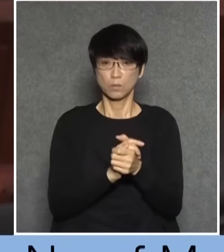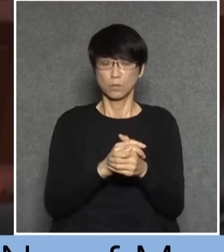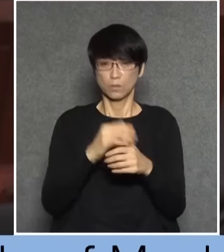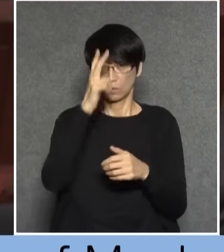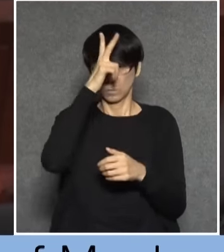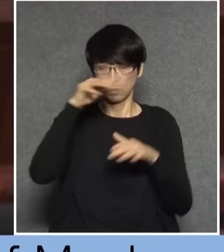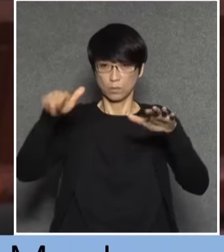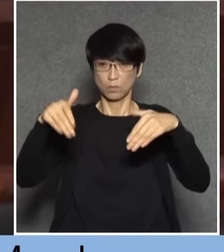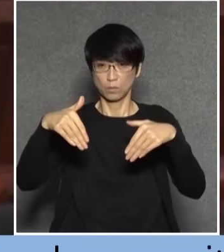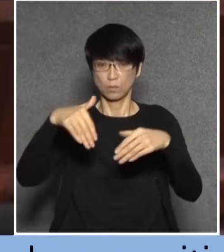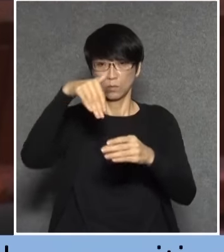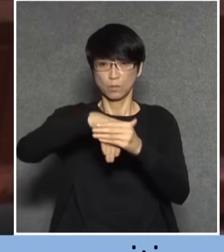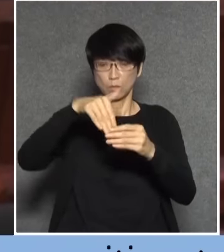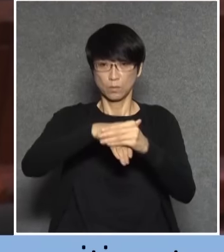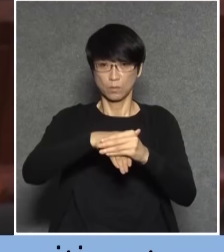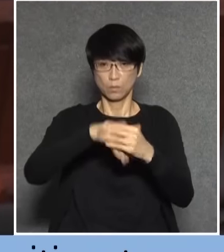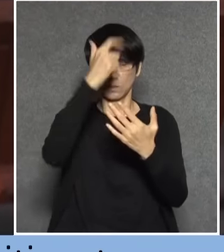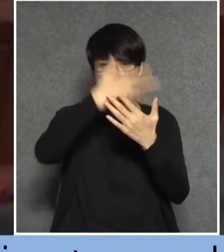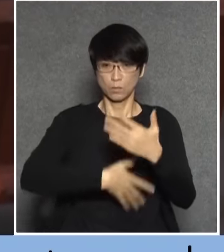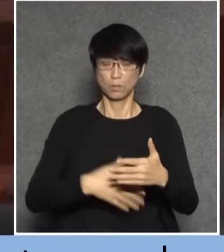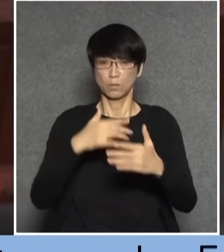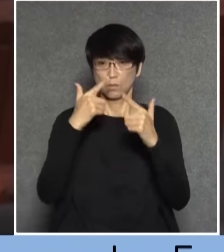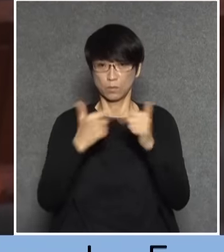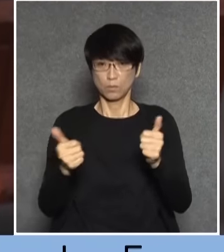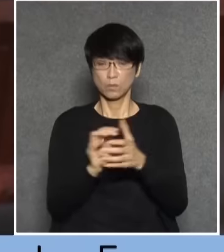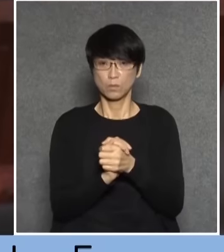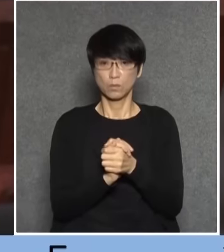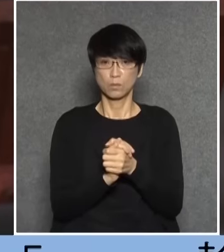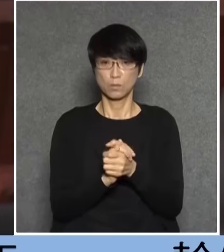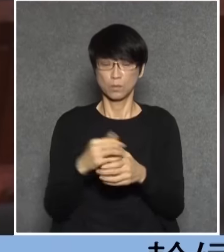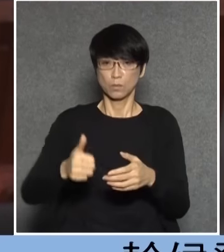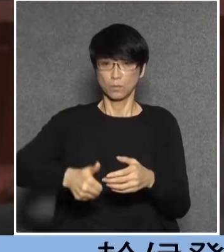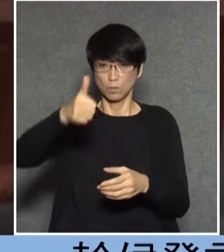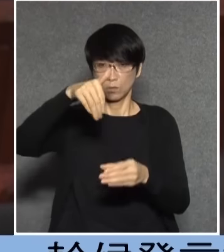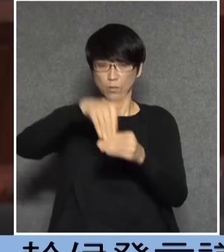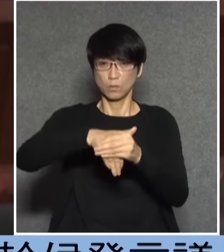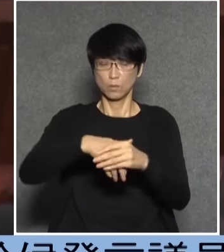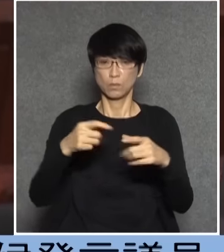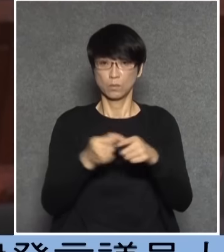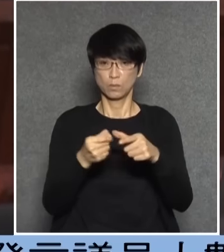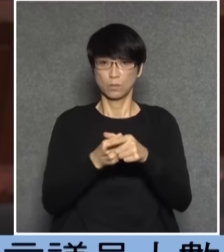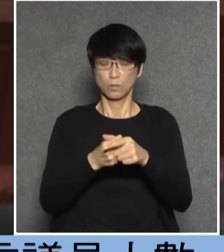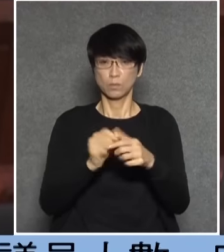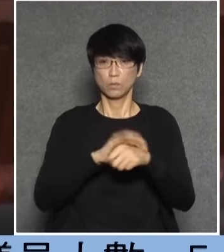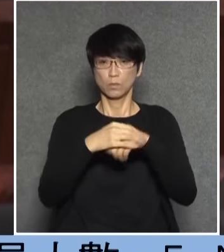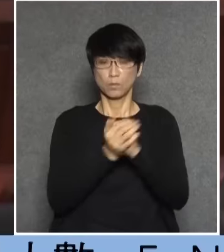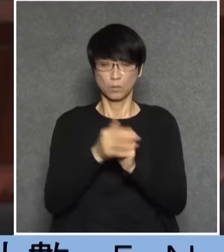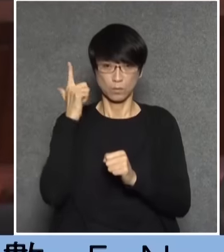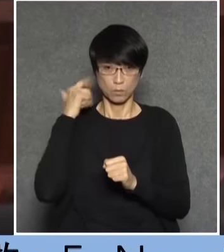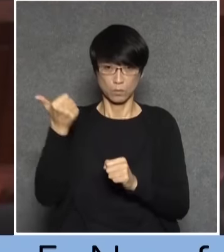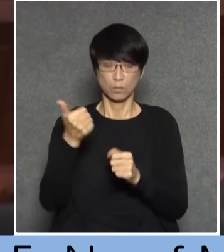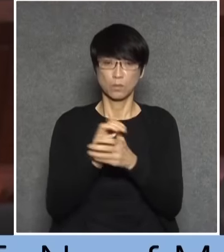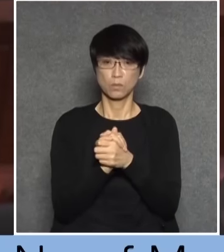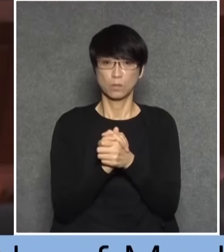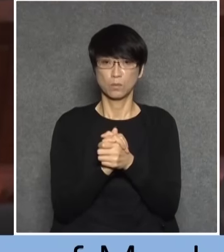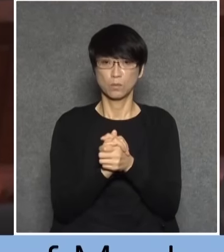招標採購程序。中標者乃知名的航空系統開發公司，而其為香港開發的系